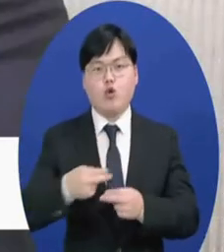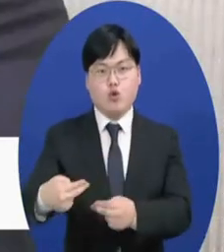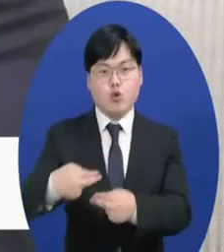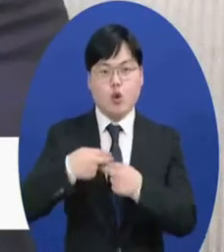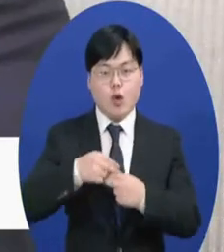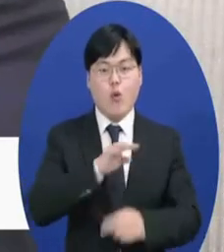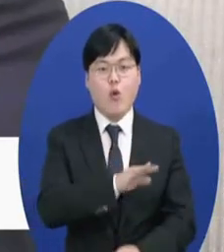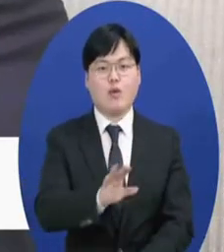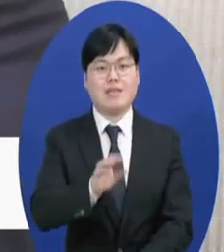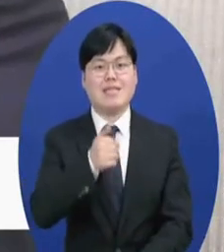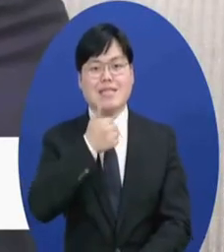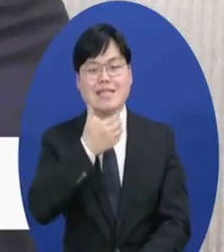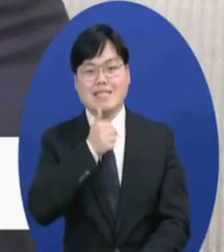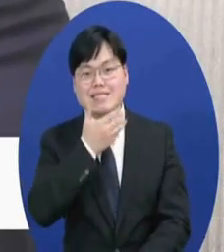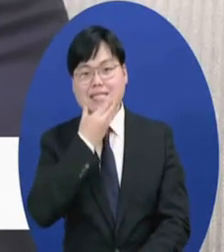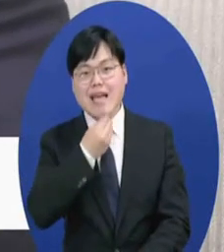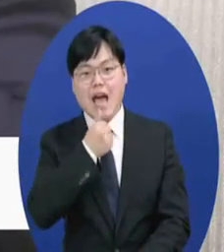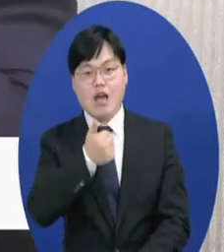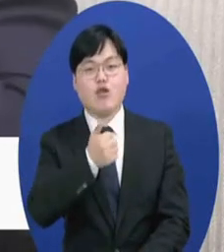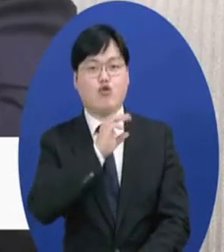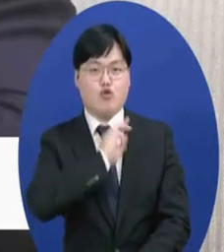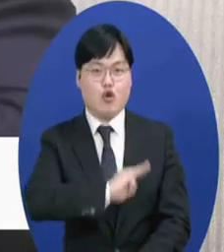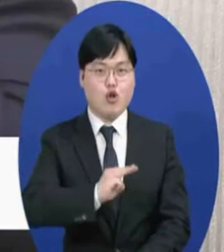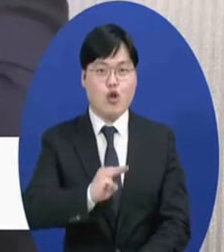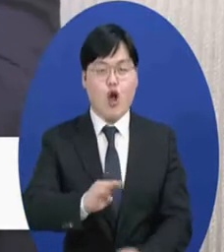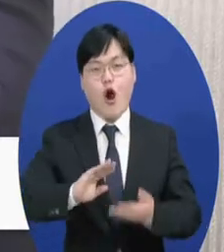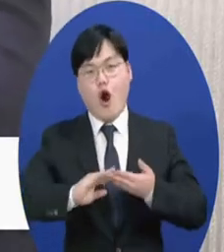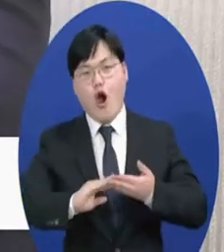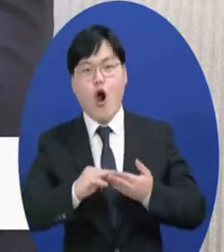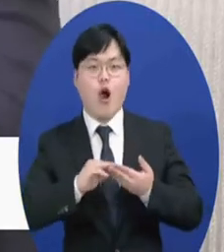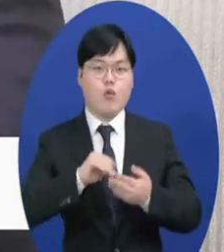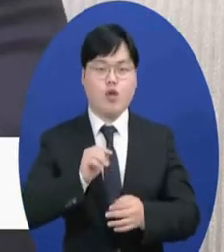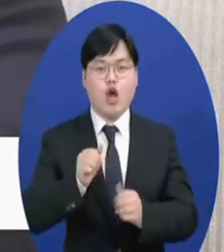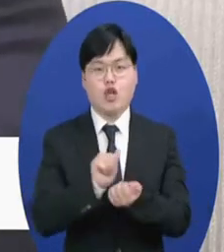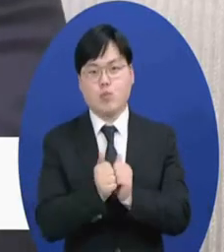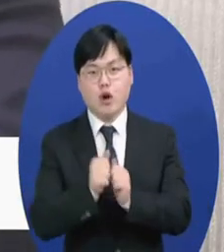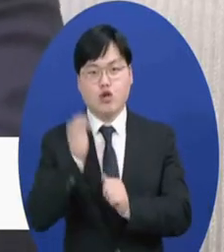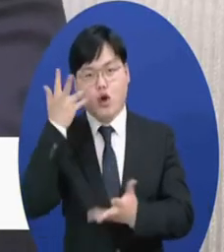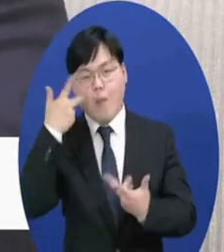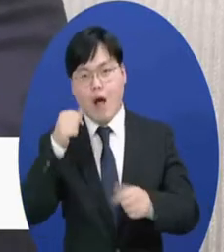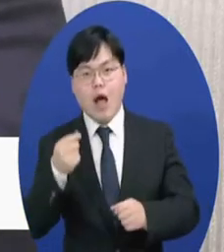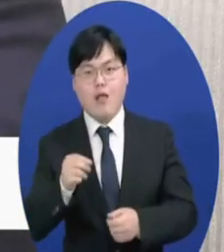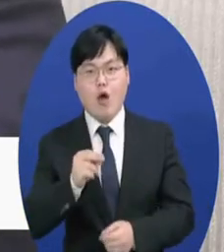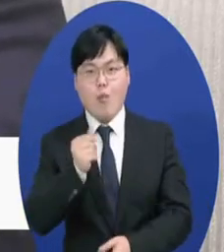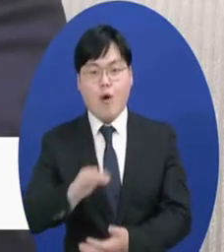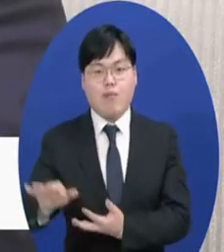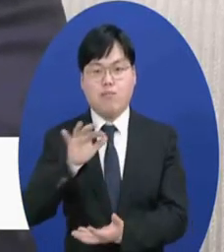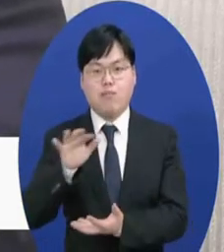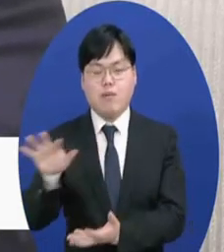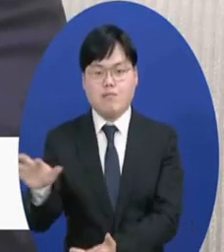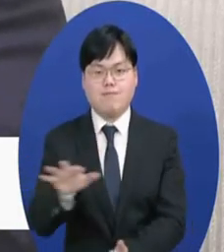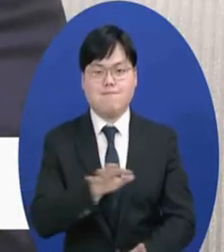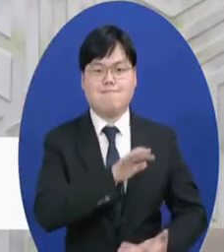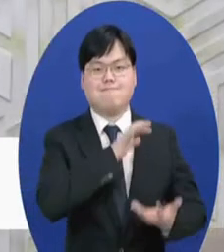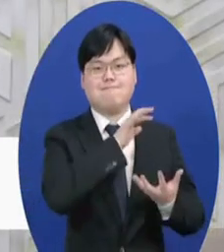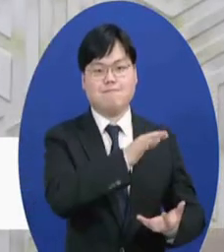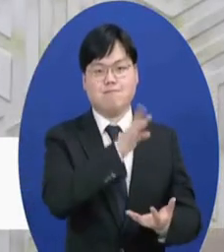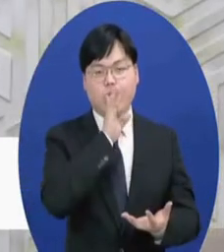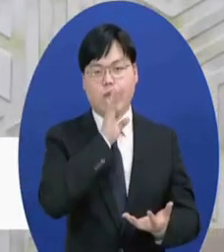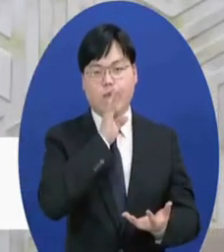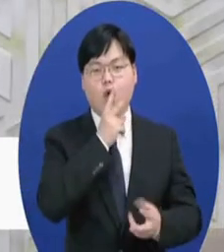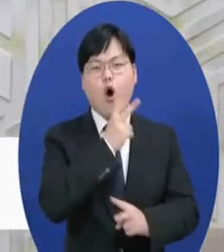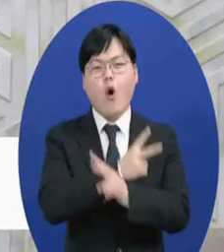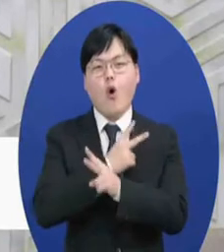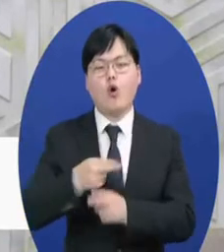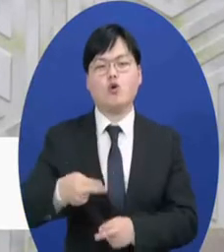болон хүүхдийн сайн сайхны төлөө зохион байгуулсан соёл урлагийн тоглолт, спортын арга хэмжээний орлого хандивас бүрдүүлэхээр тусгажээ. Мөн